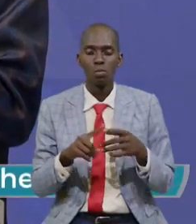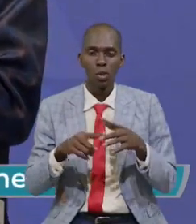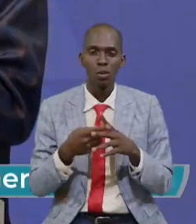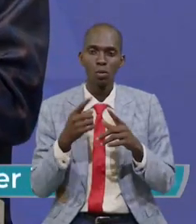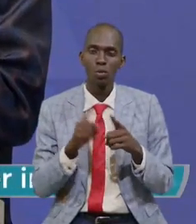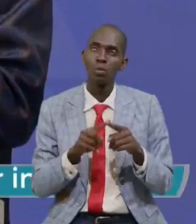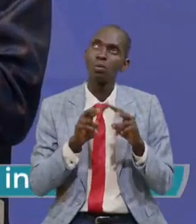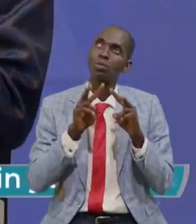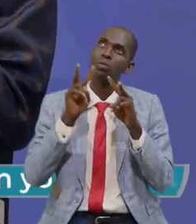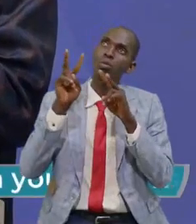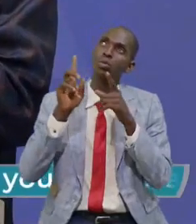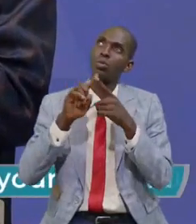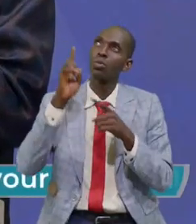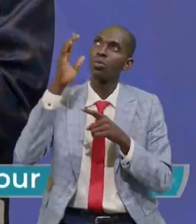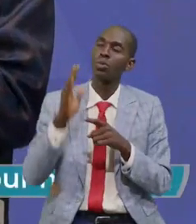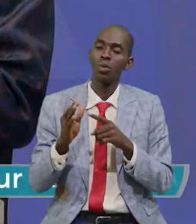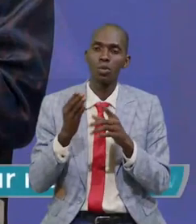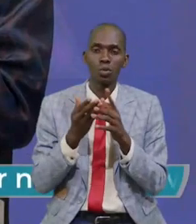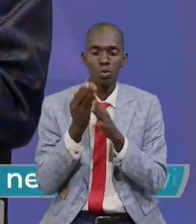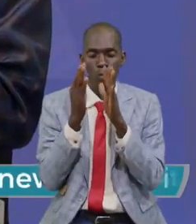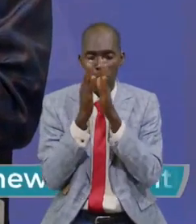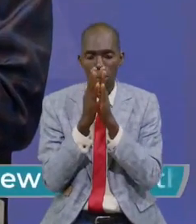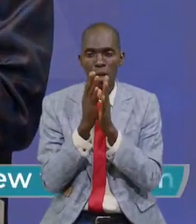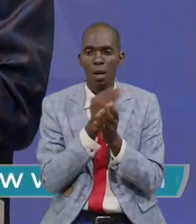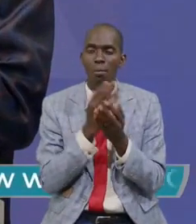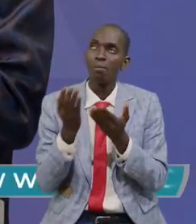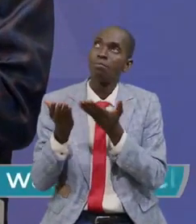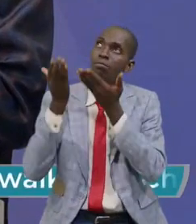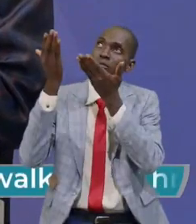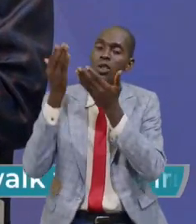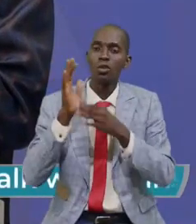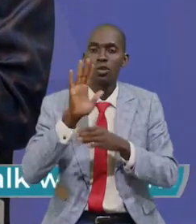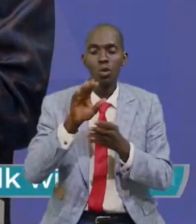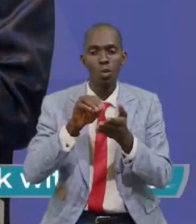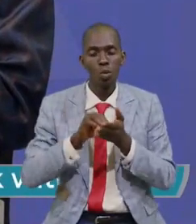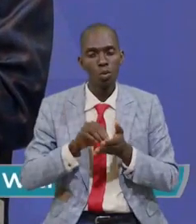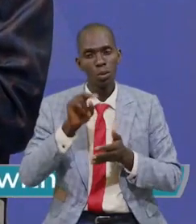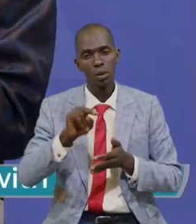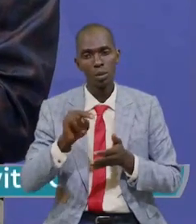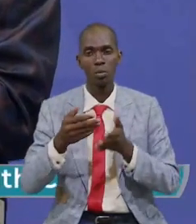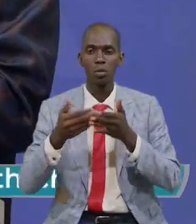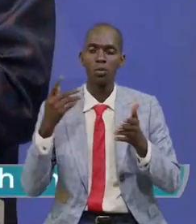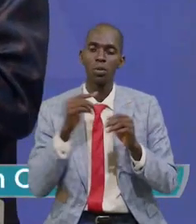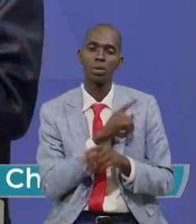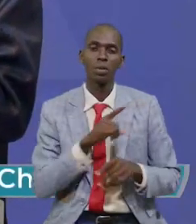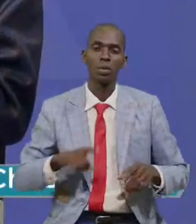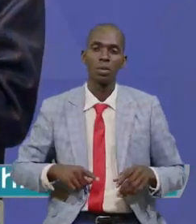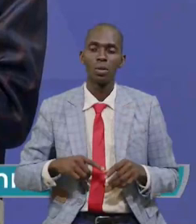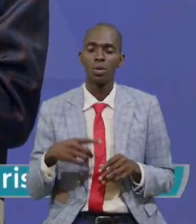de taper la porte du ciel en présentant vos requêtes au